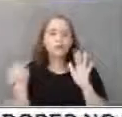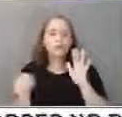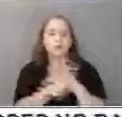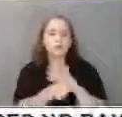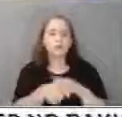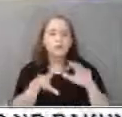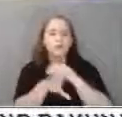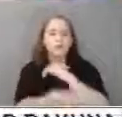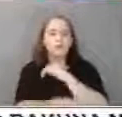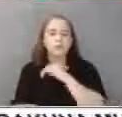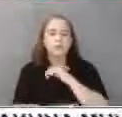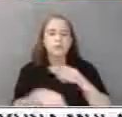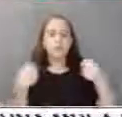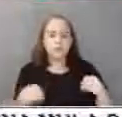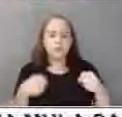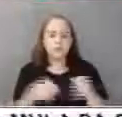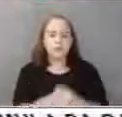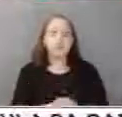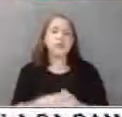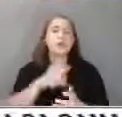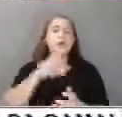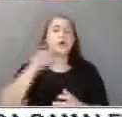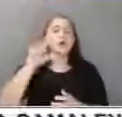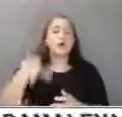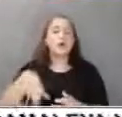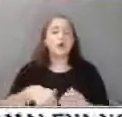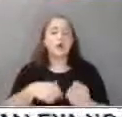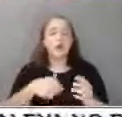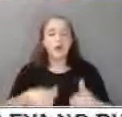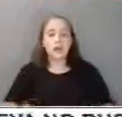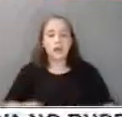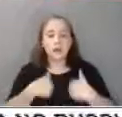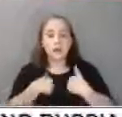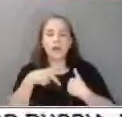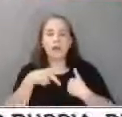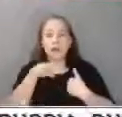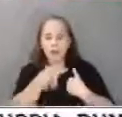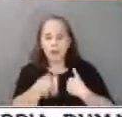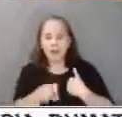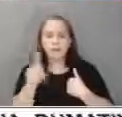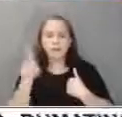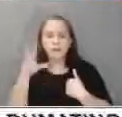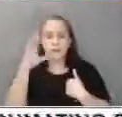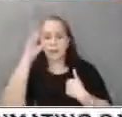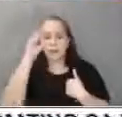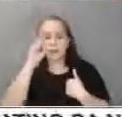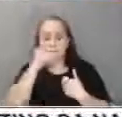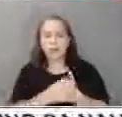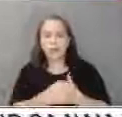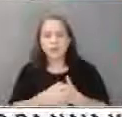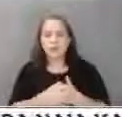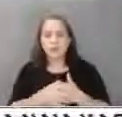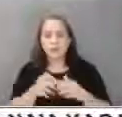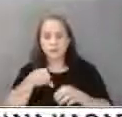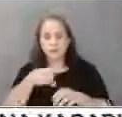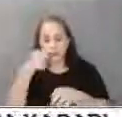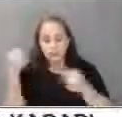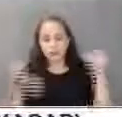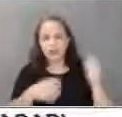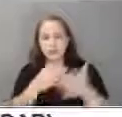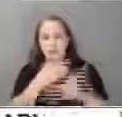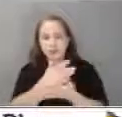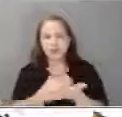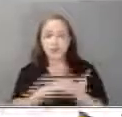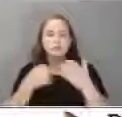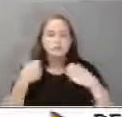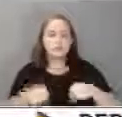suspect matapos masita ng mga pulis sa Maynila dahil walang suot na helmet ang mga ito. Ayon kay Police Lieutenant Colonel John Giagi, Station